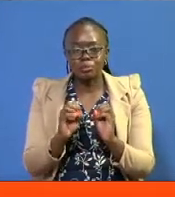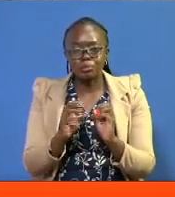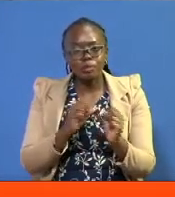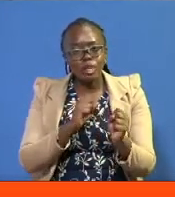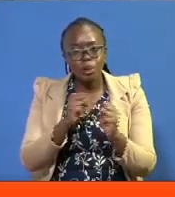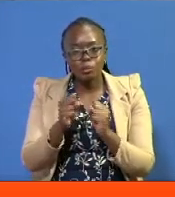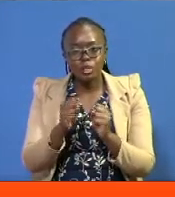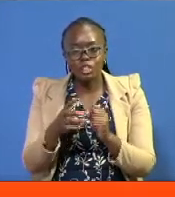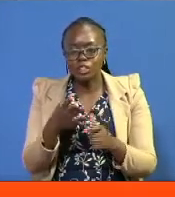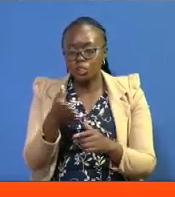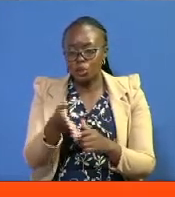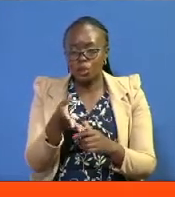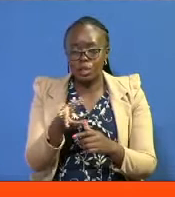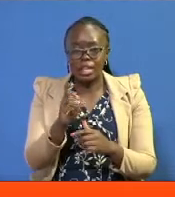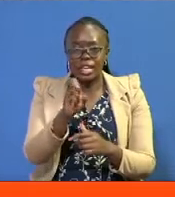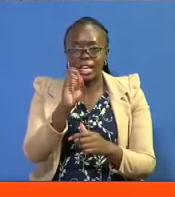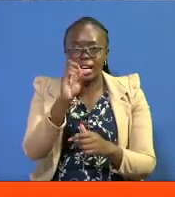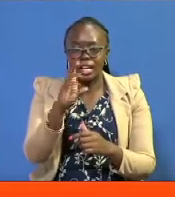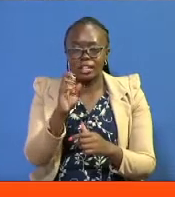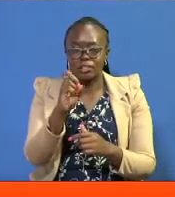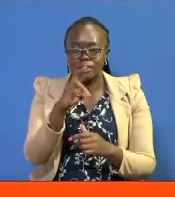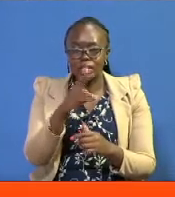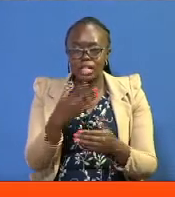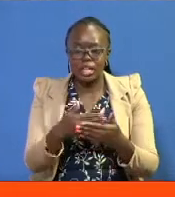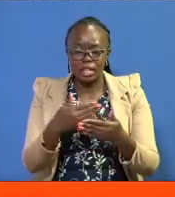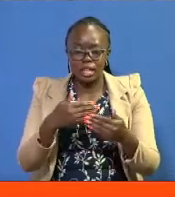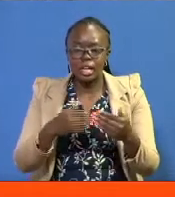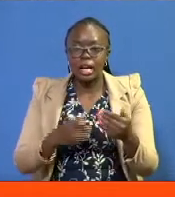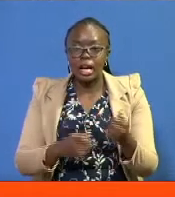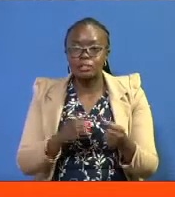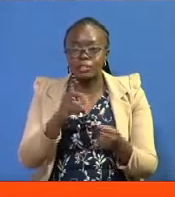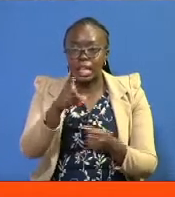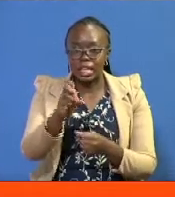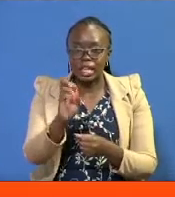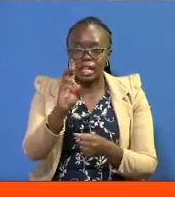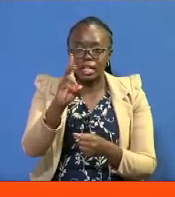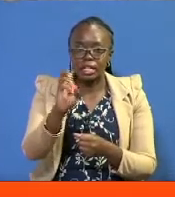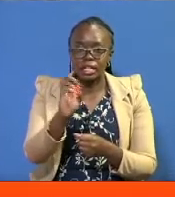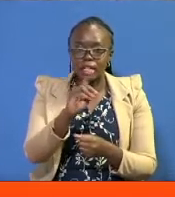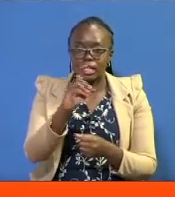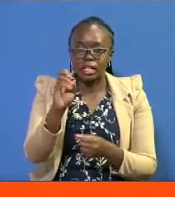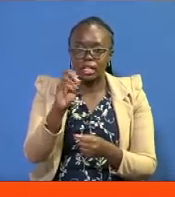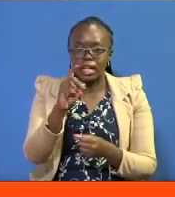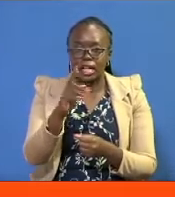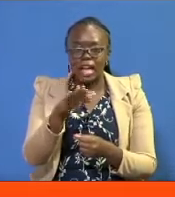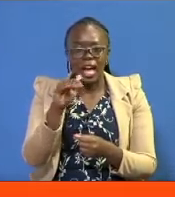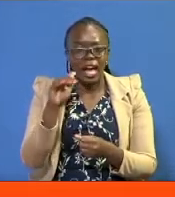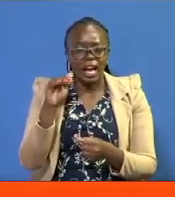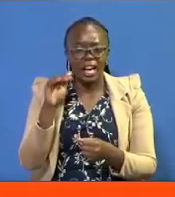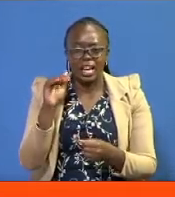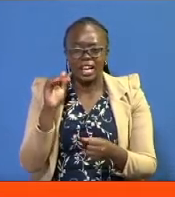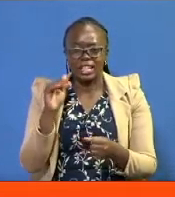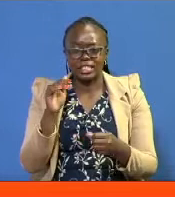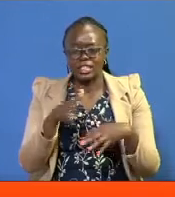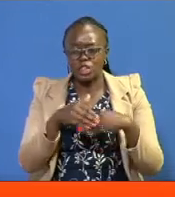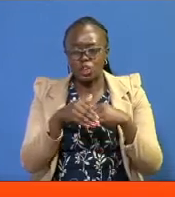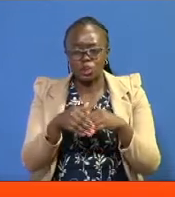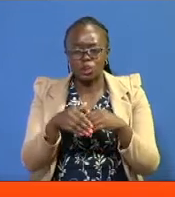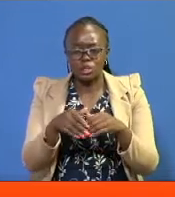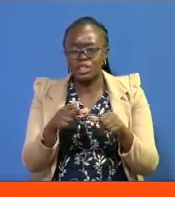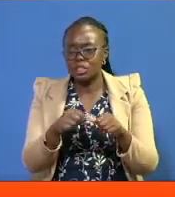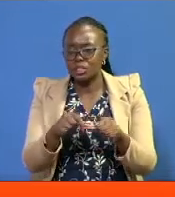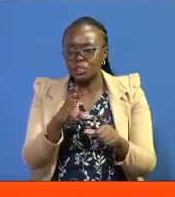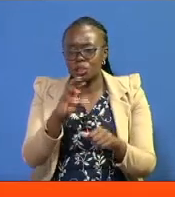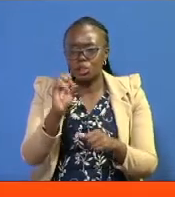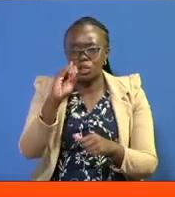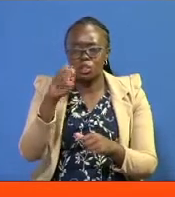umeelekea katika kiwango cha kukata rufaa baada ya mwanasheria mkuu kuondoa ombi la kusitishwa utekelezaji kwa muda wa uamuzi